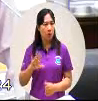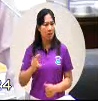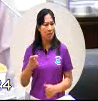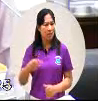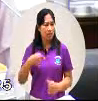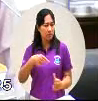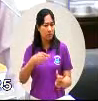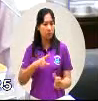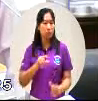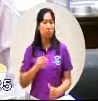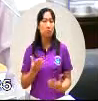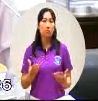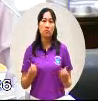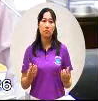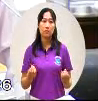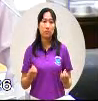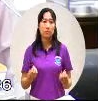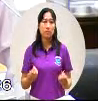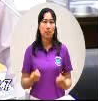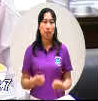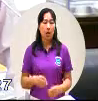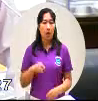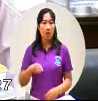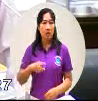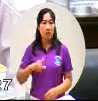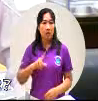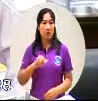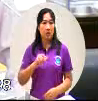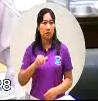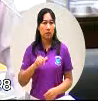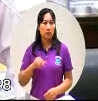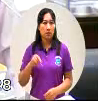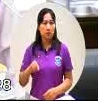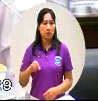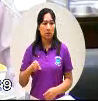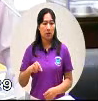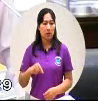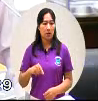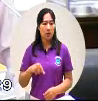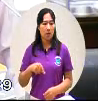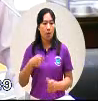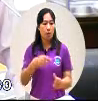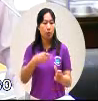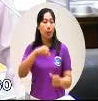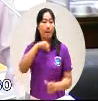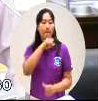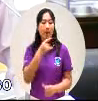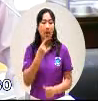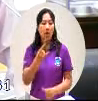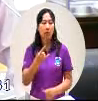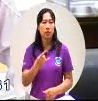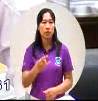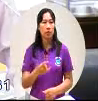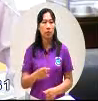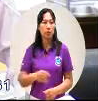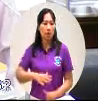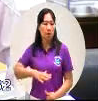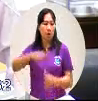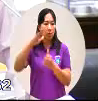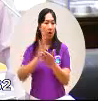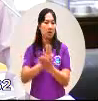资，就老师呢硬性就学台语到了长大了只可能都是讲台语